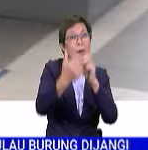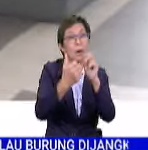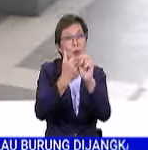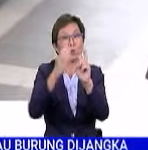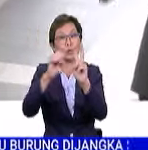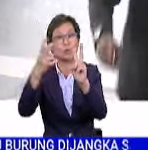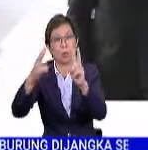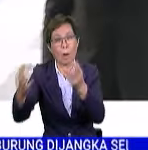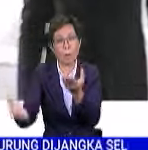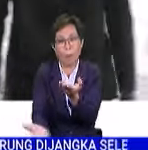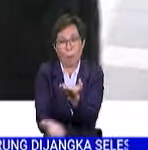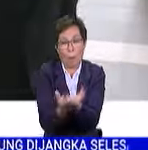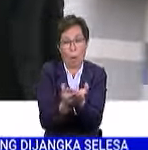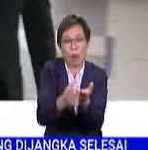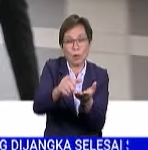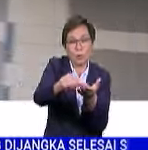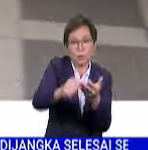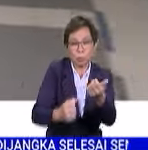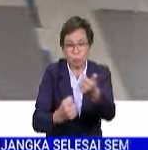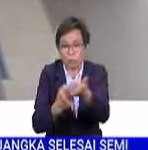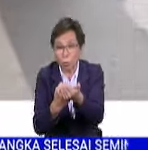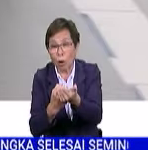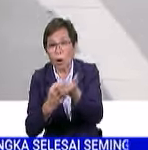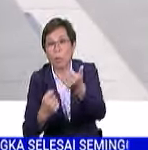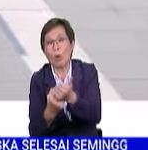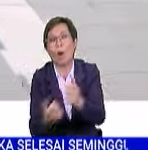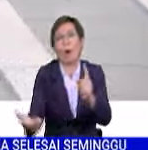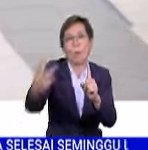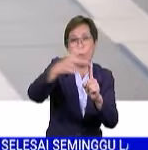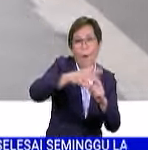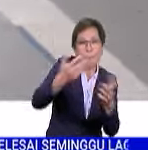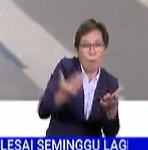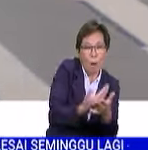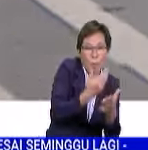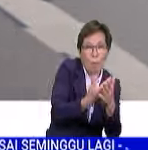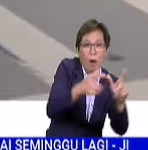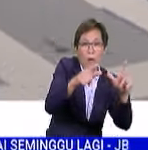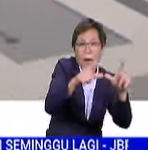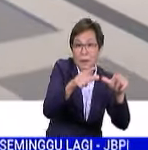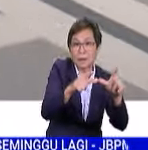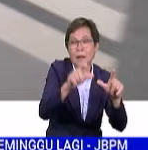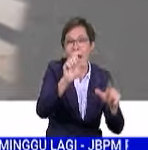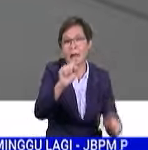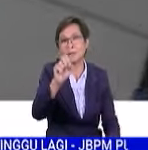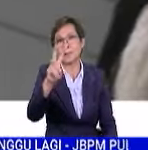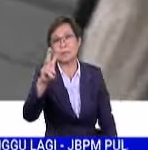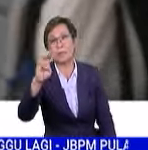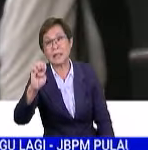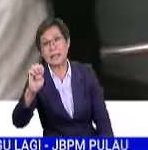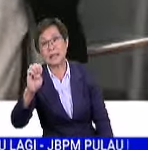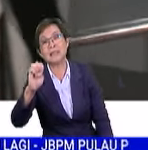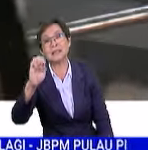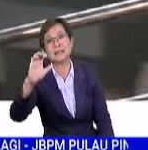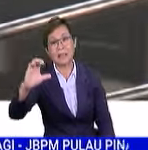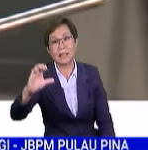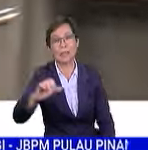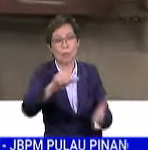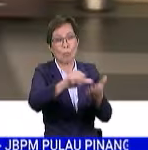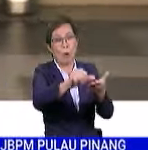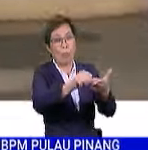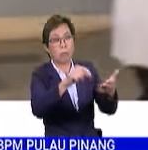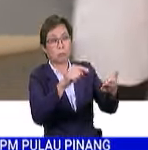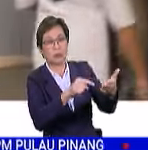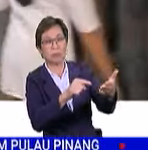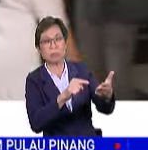Ia dilampirkan sebagai dokumen sokongan bagi permohonan pembaharuan lesen SWEC. Dokumen itu